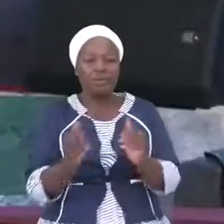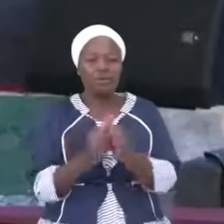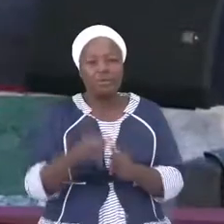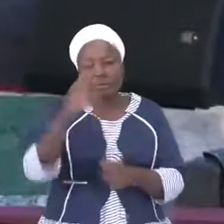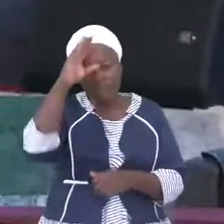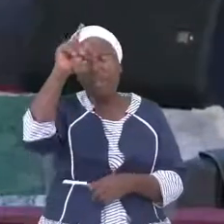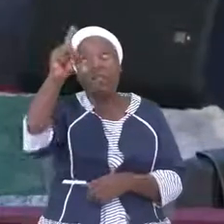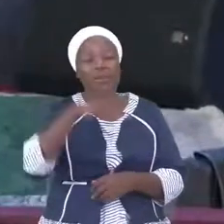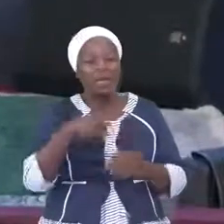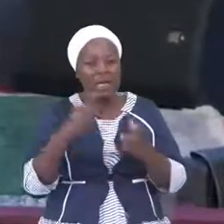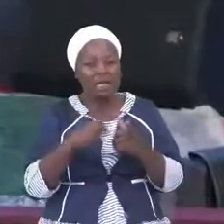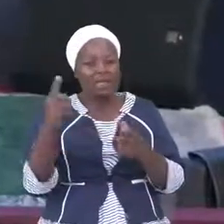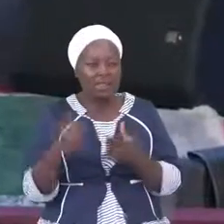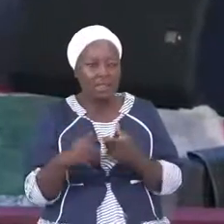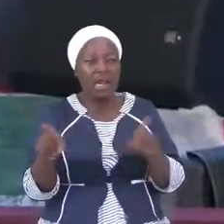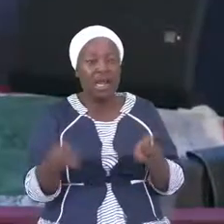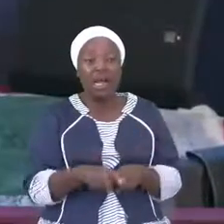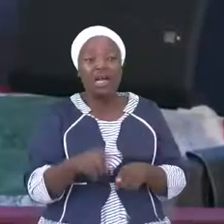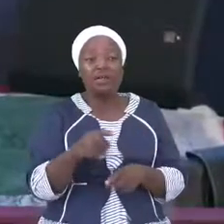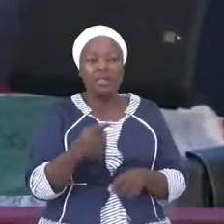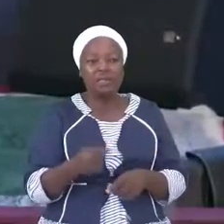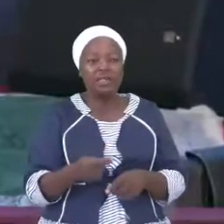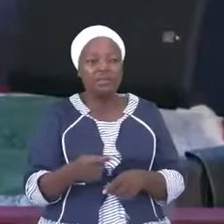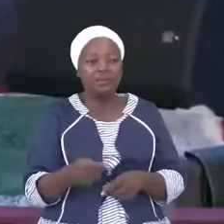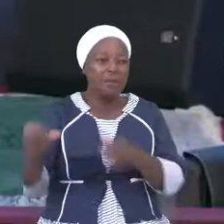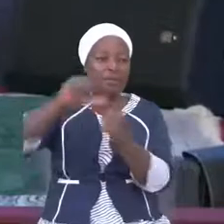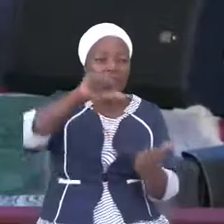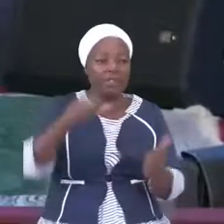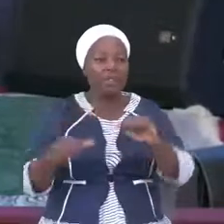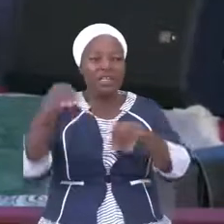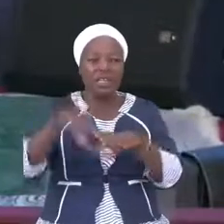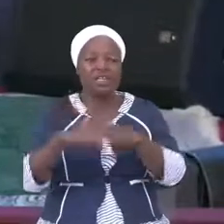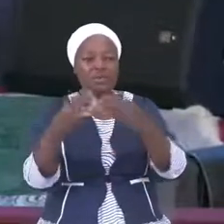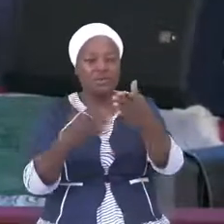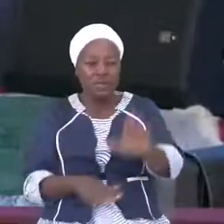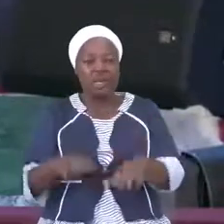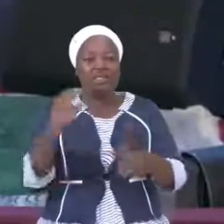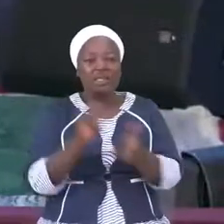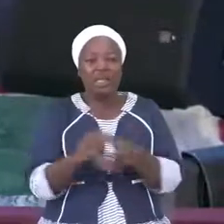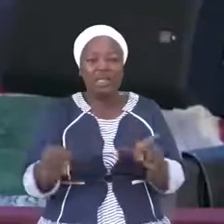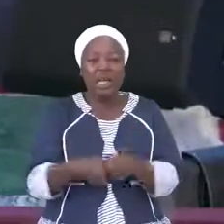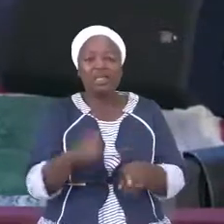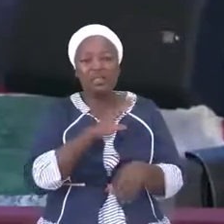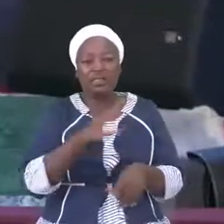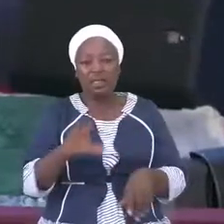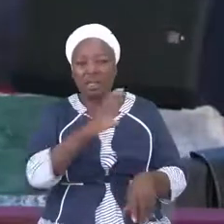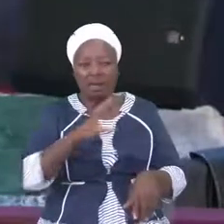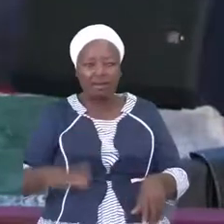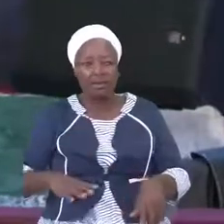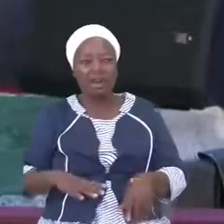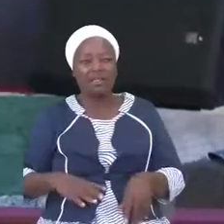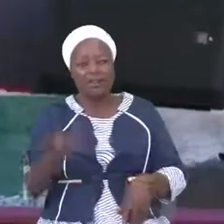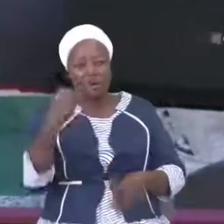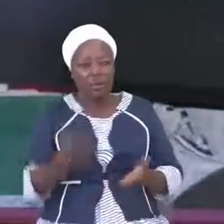Nous avons donc été ensevelis avec lui par le baptême en sa mort, afin que, comme Christ